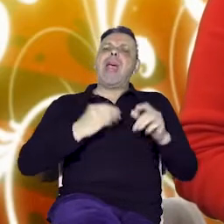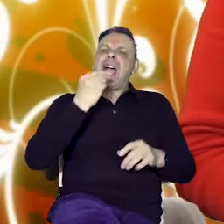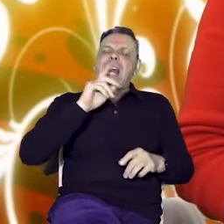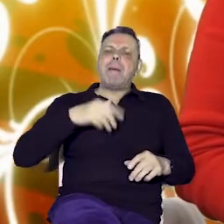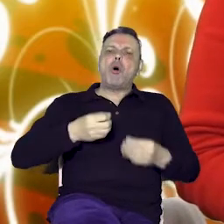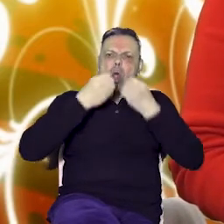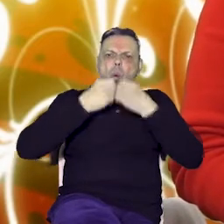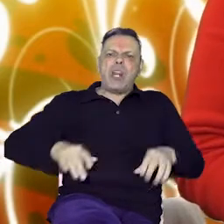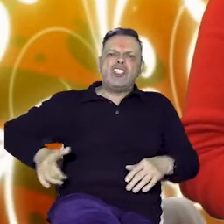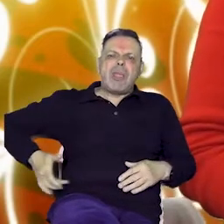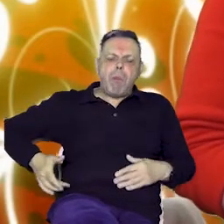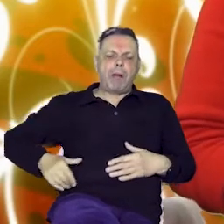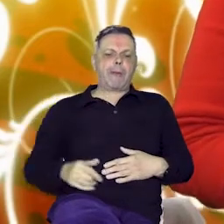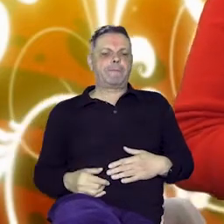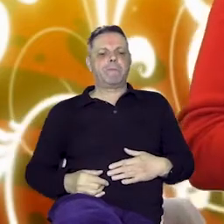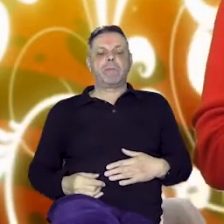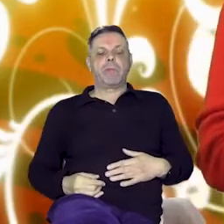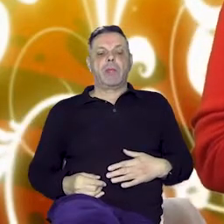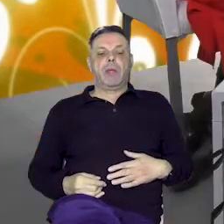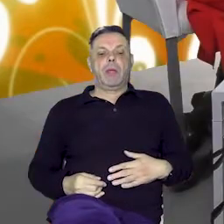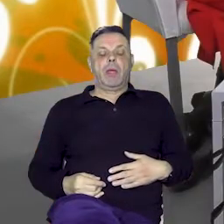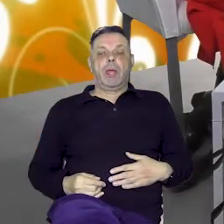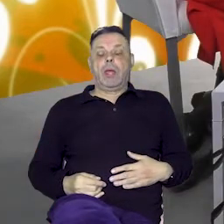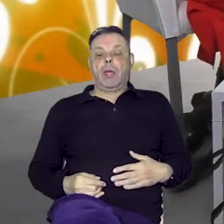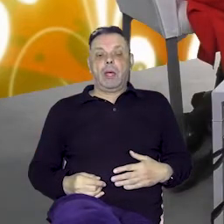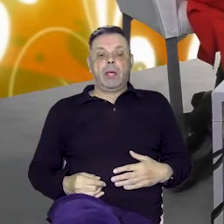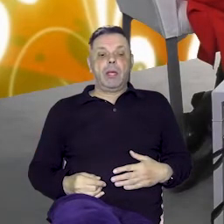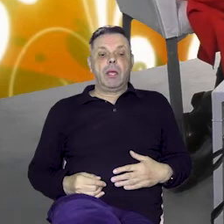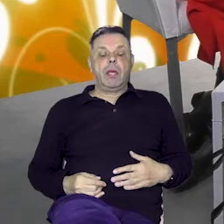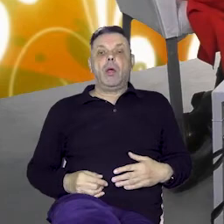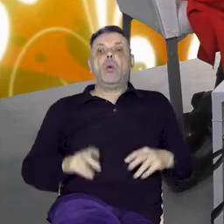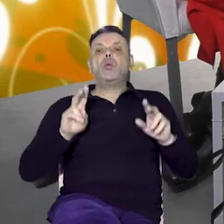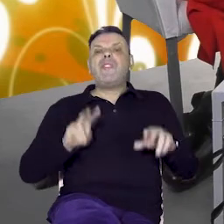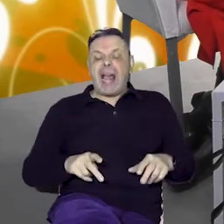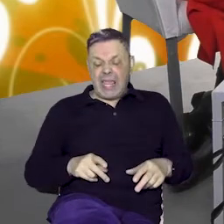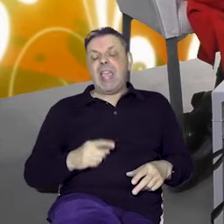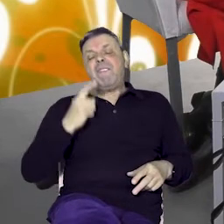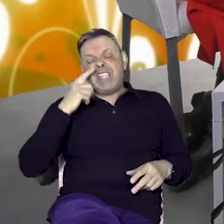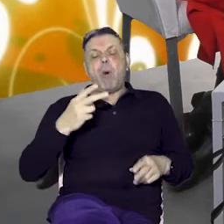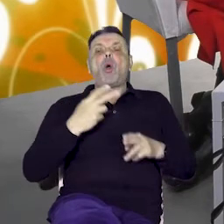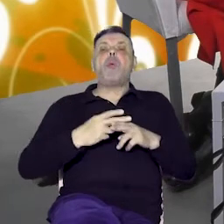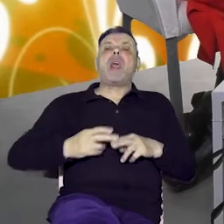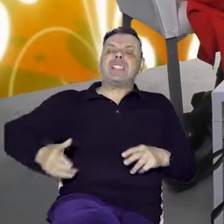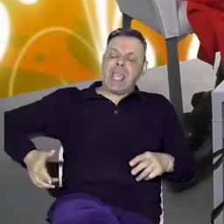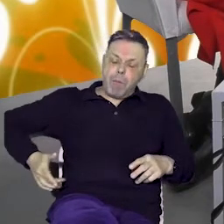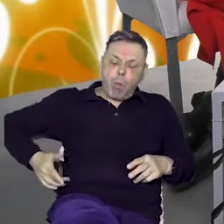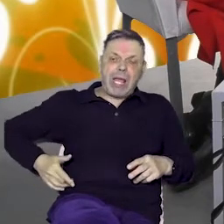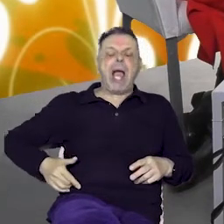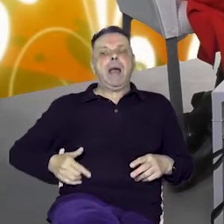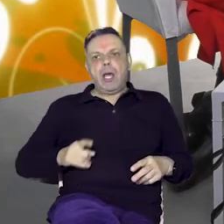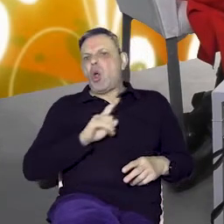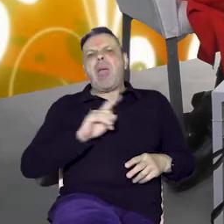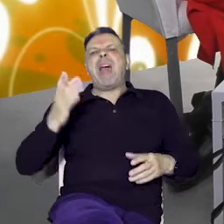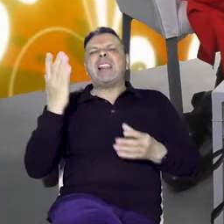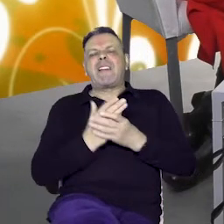češći uzrok završnom stadiju kronične bubrežne bolesti je neadekvatna uporaba lijekova. Mm-hmm. Gledajte, po nekim istraživanjima, pa